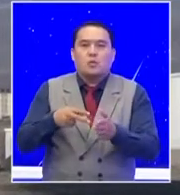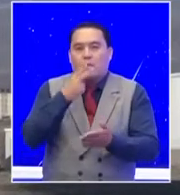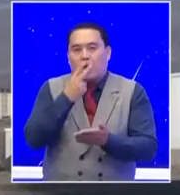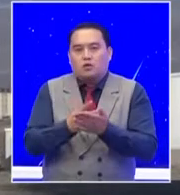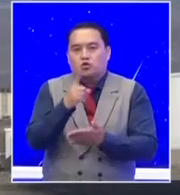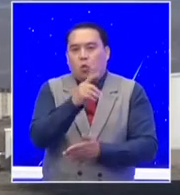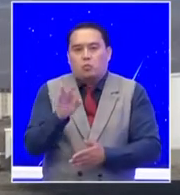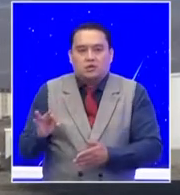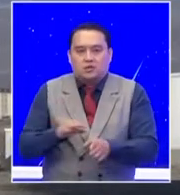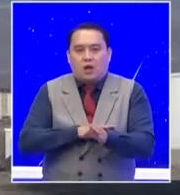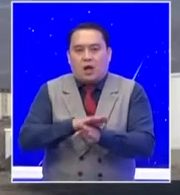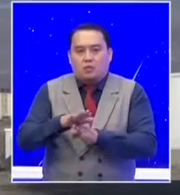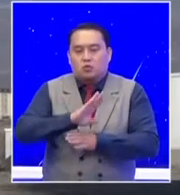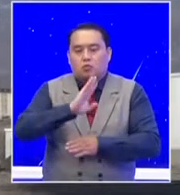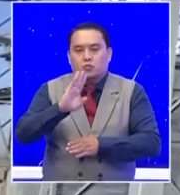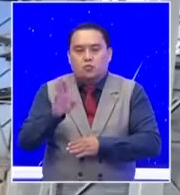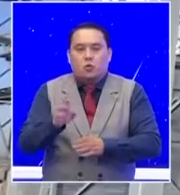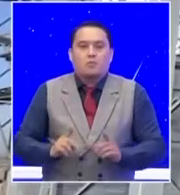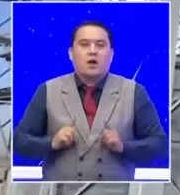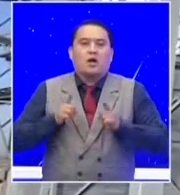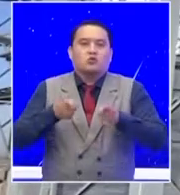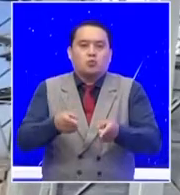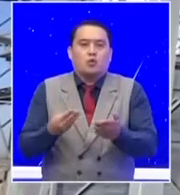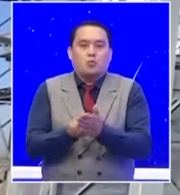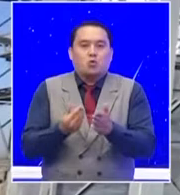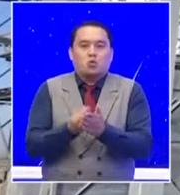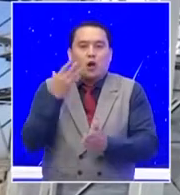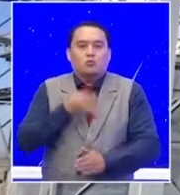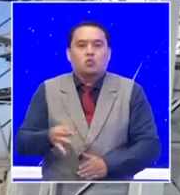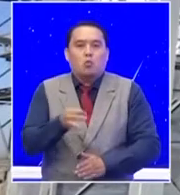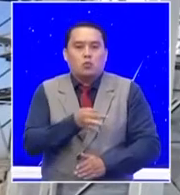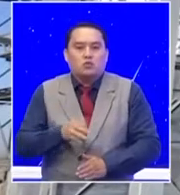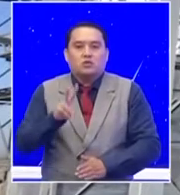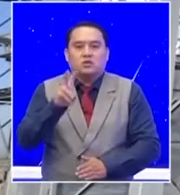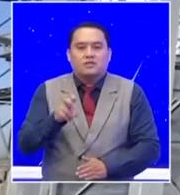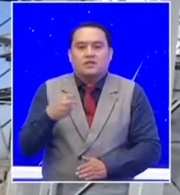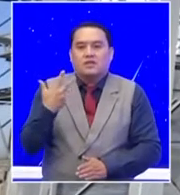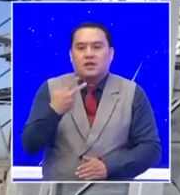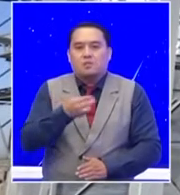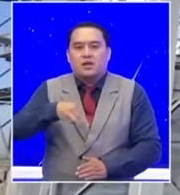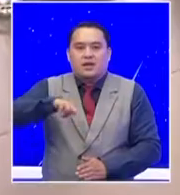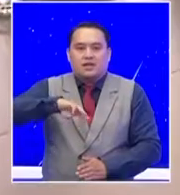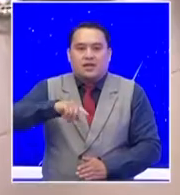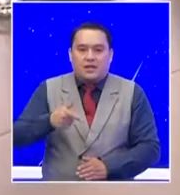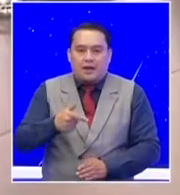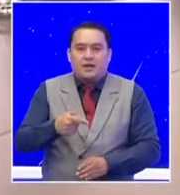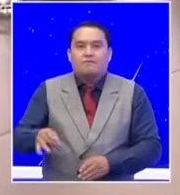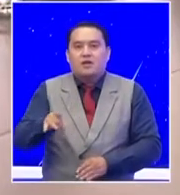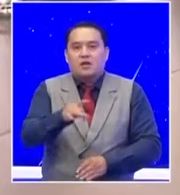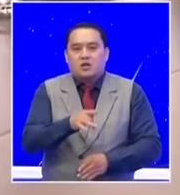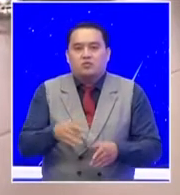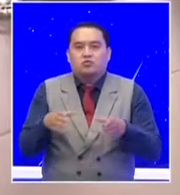до 100%. Поступления в государственный бюджет от Алматинской области составили 203 миллиарда тенге, в